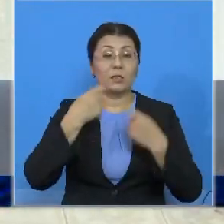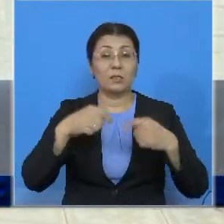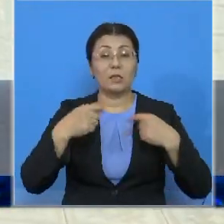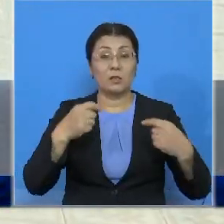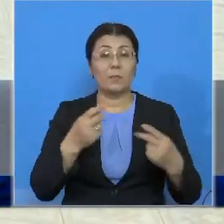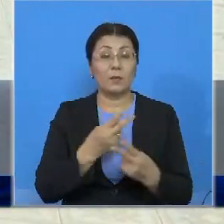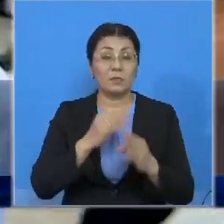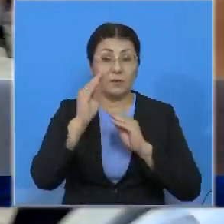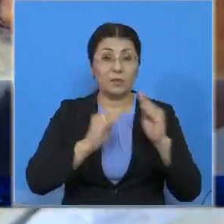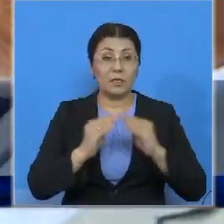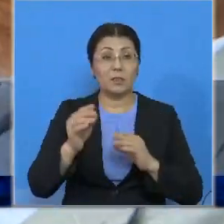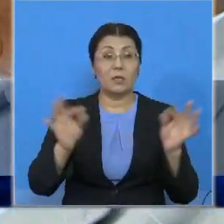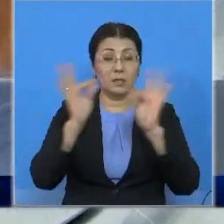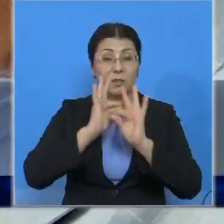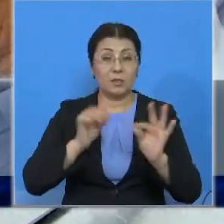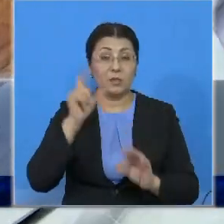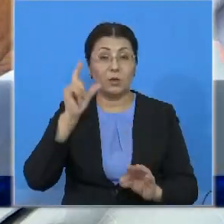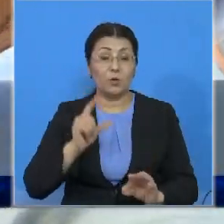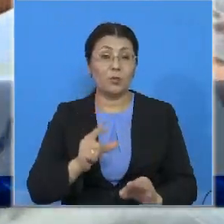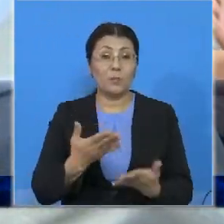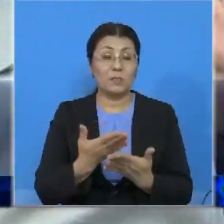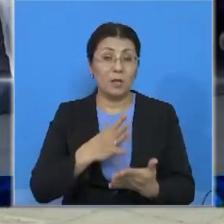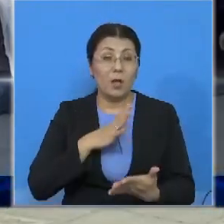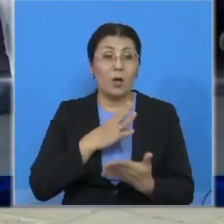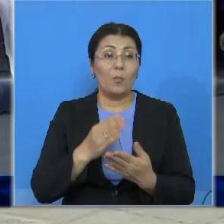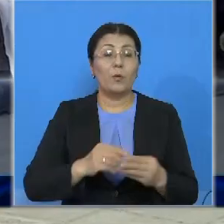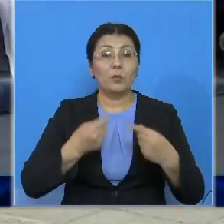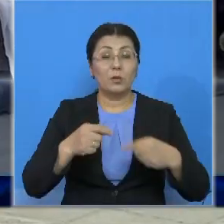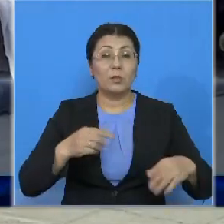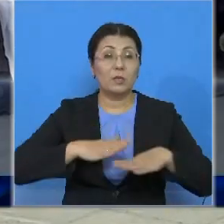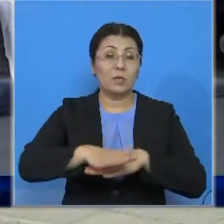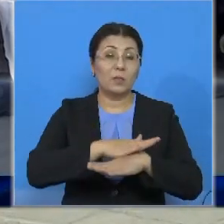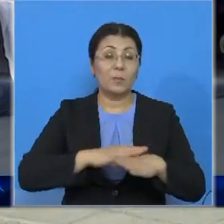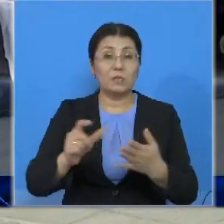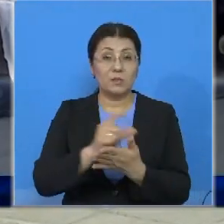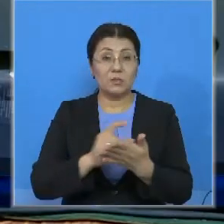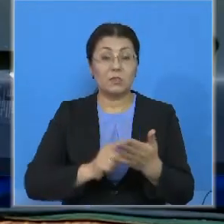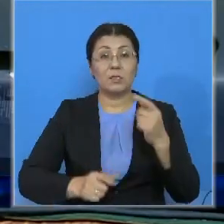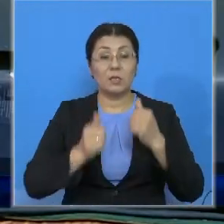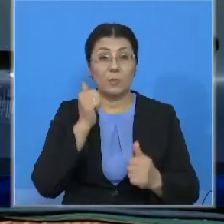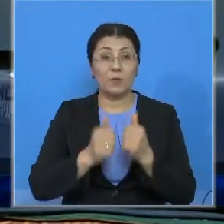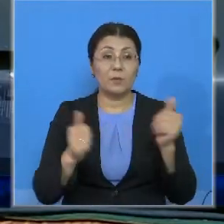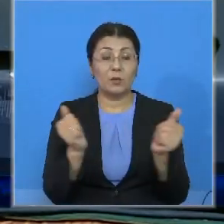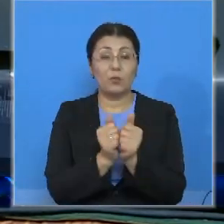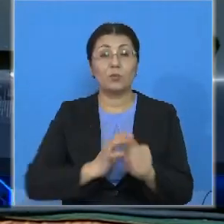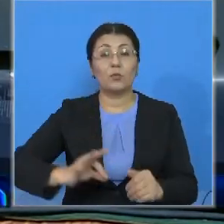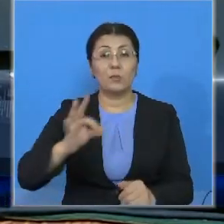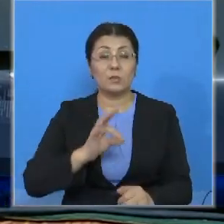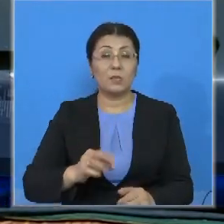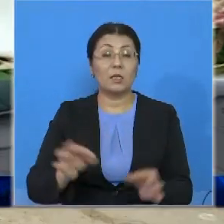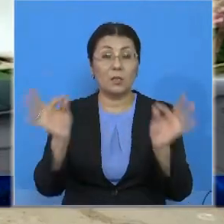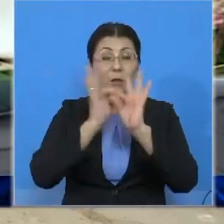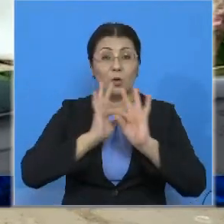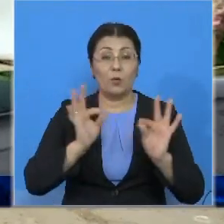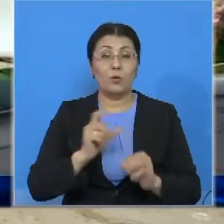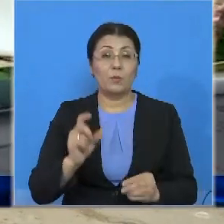сомдаған өнерпаздар мерекенің сәнін арттыра түсті. Жәрмеңке аясында өткен аймақтық жыршылар байқауына көрші облыстардан да өнерпаздар